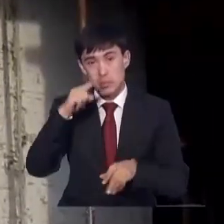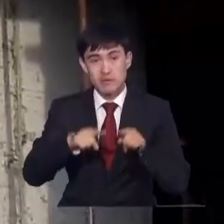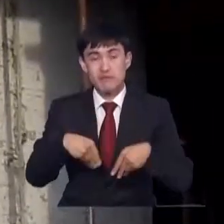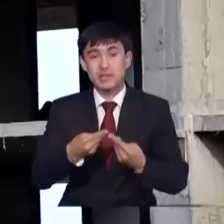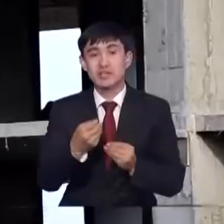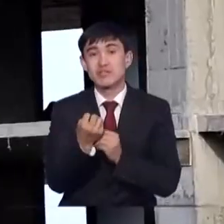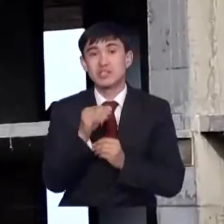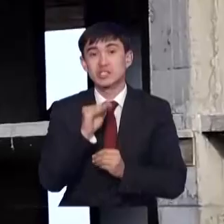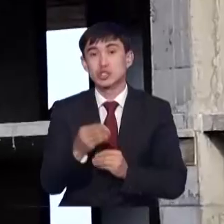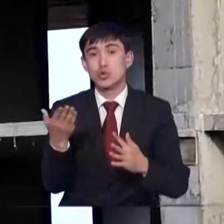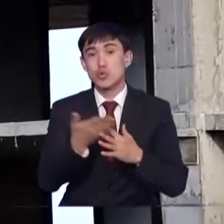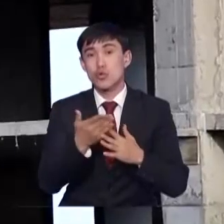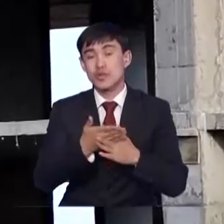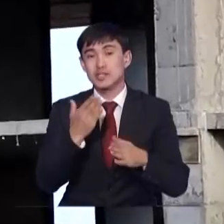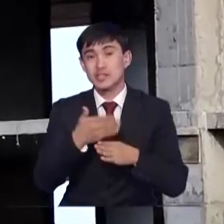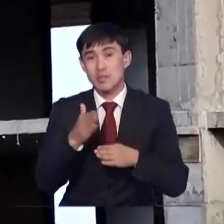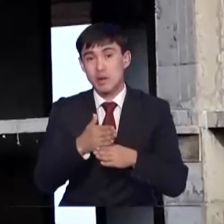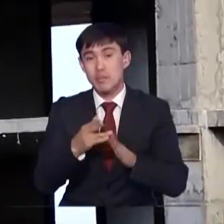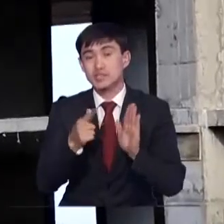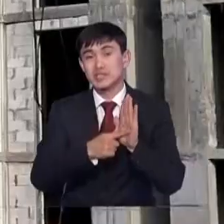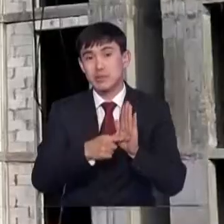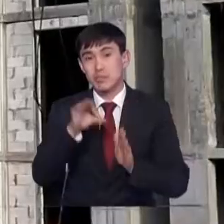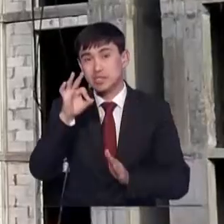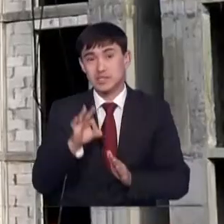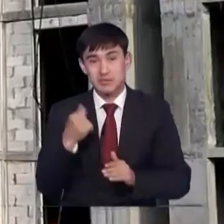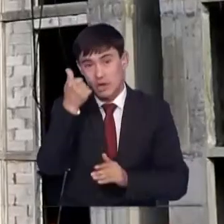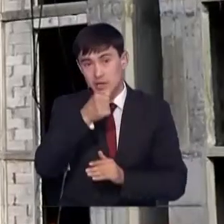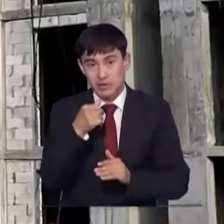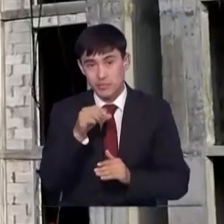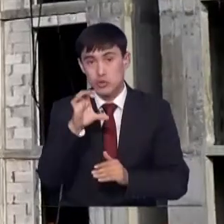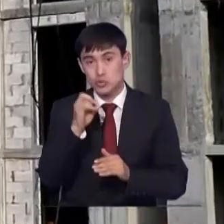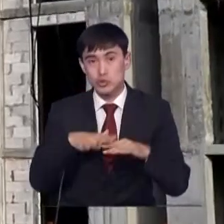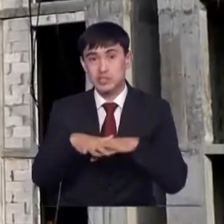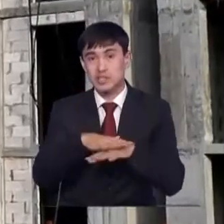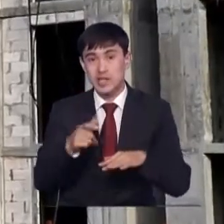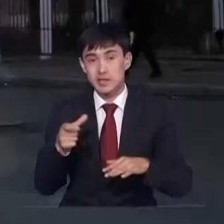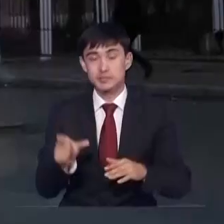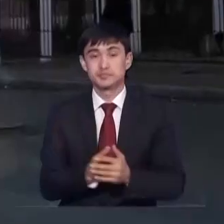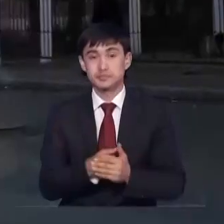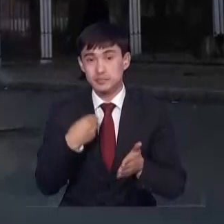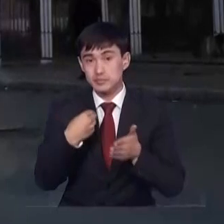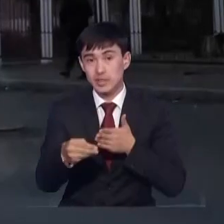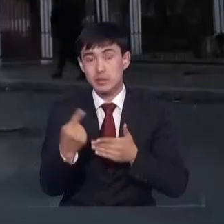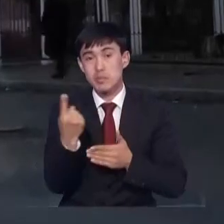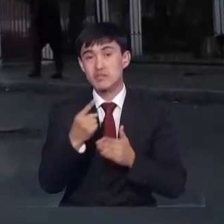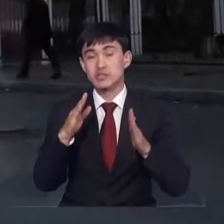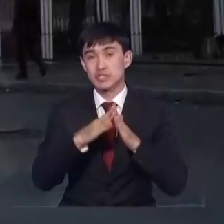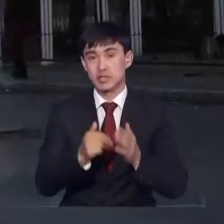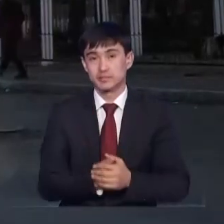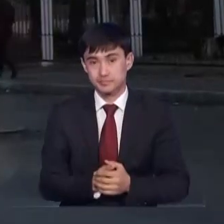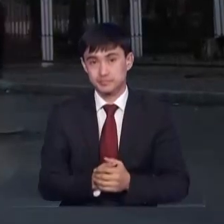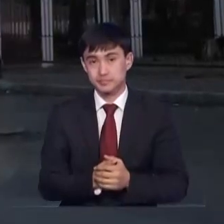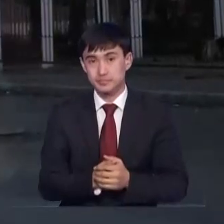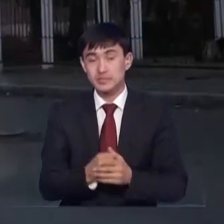выдать 15000 льготных займов поставки 7% годовых для социально уязвимых граждан на приобретение первичного